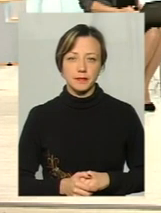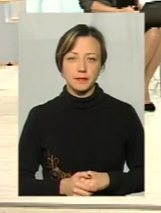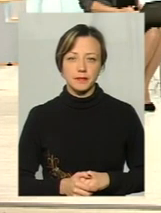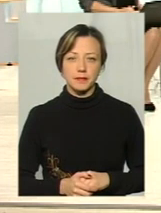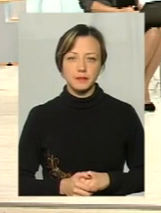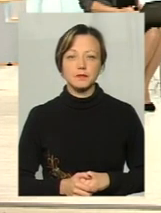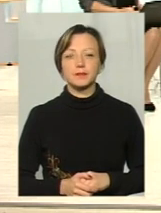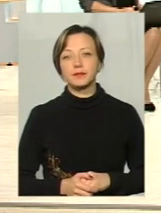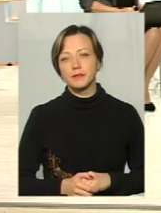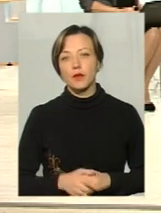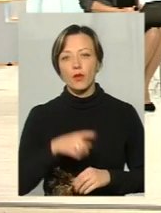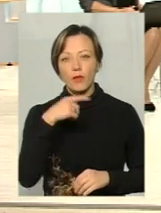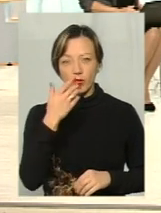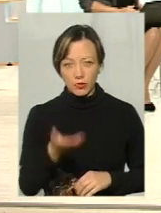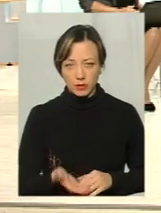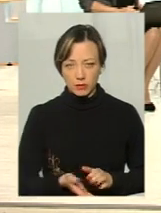Говоріть. Алло.